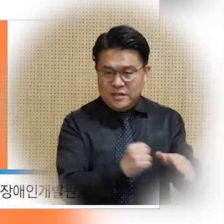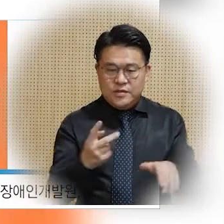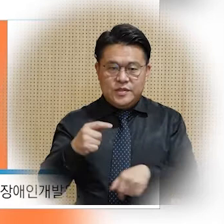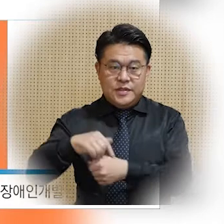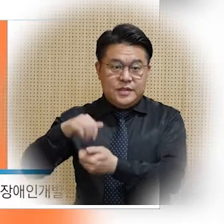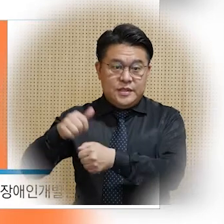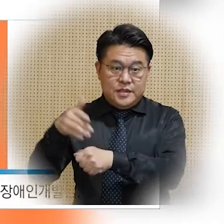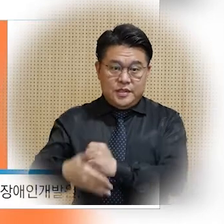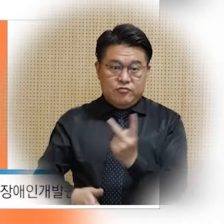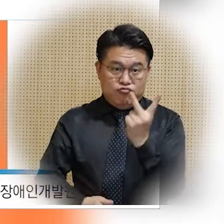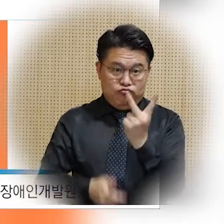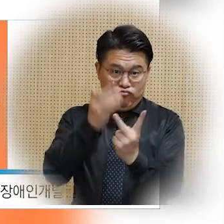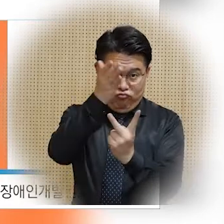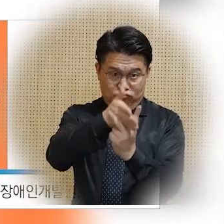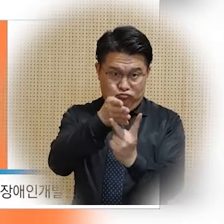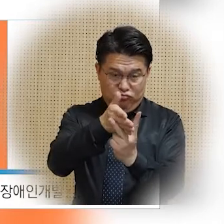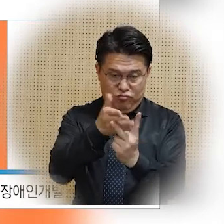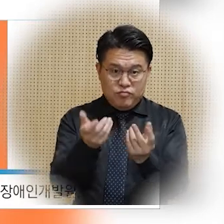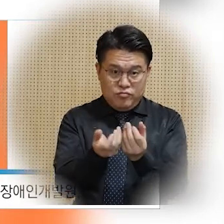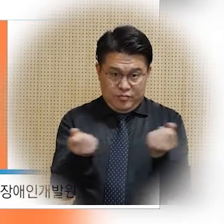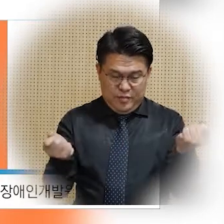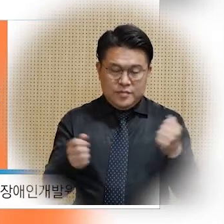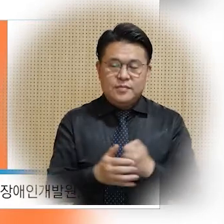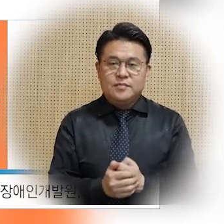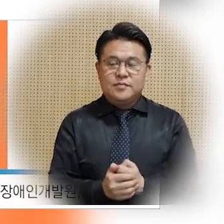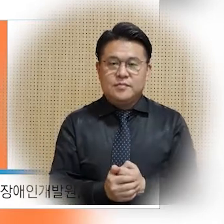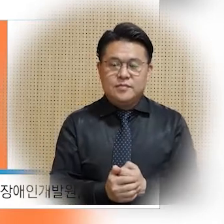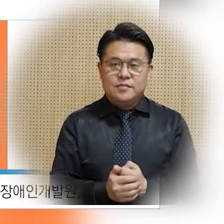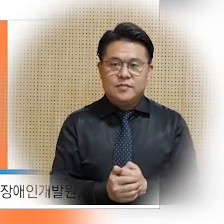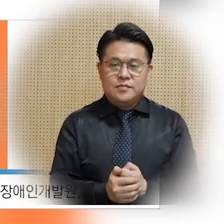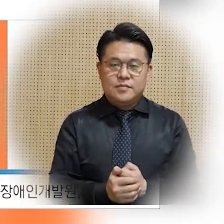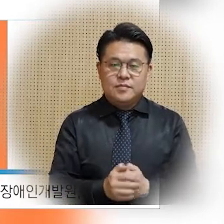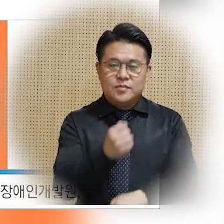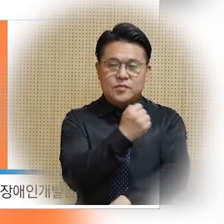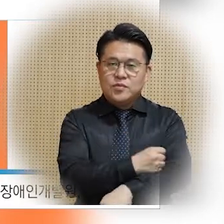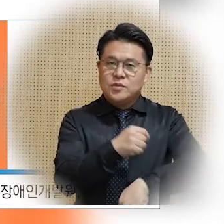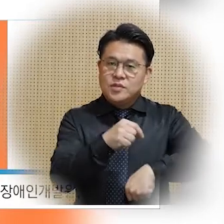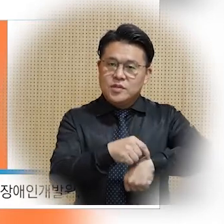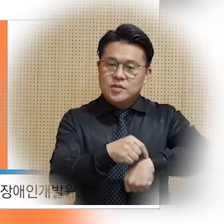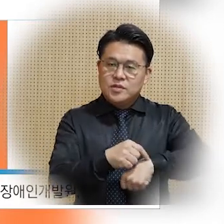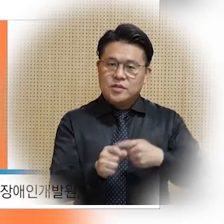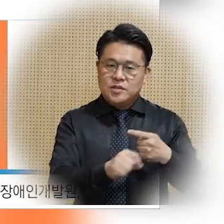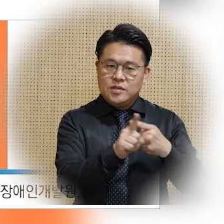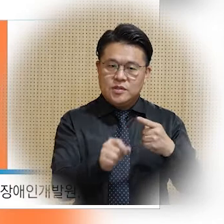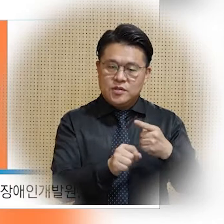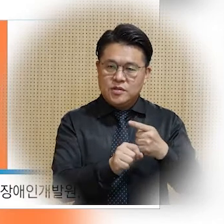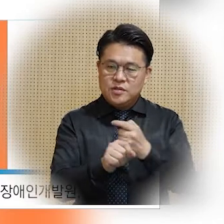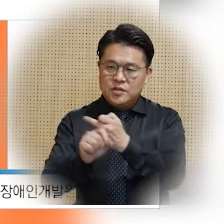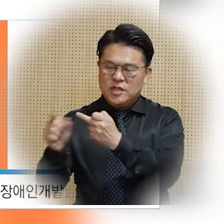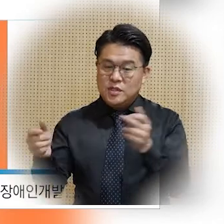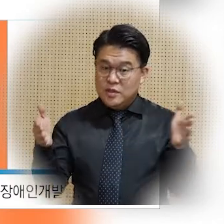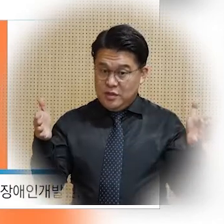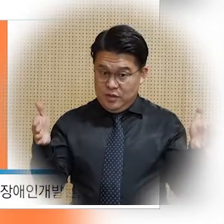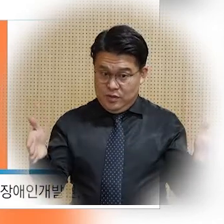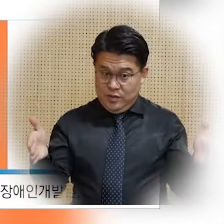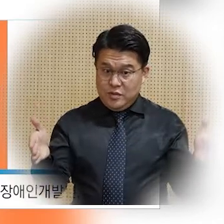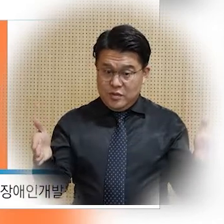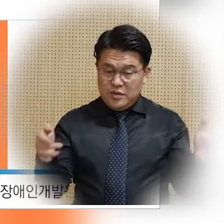전일제와 시간제로 이제 구분이 되게 되는데, 근로 시간은 이제 1월부터 12월까지 나와